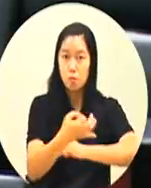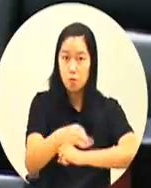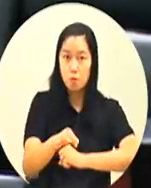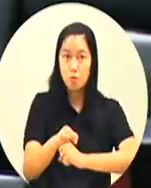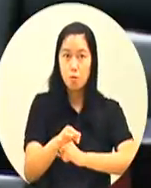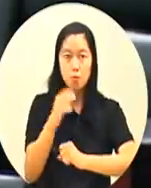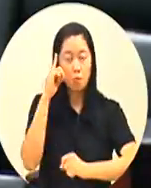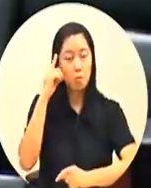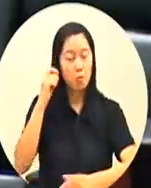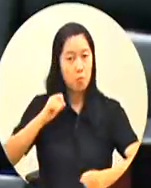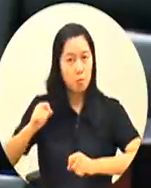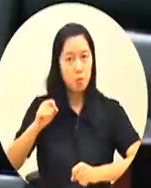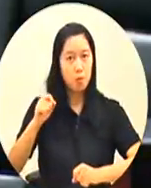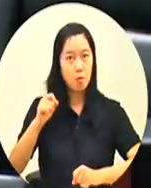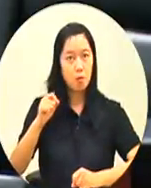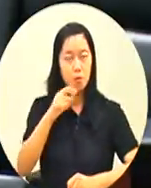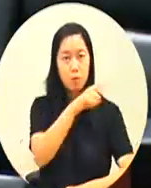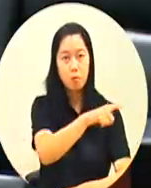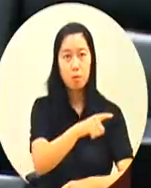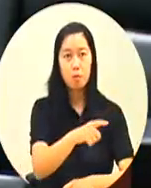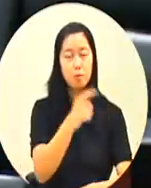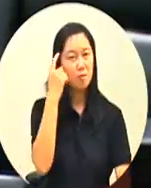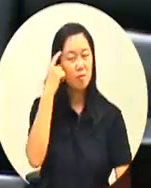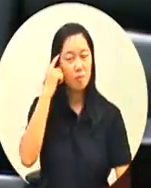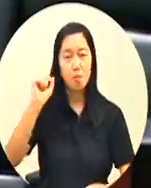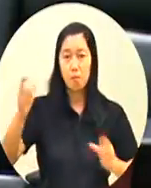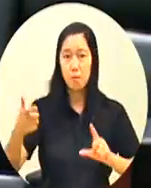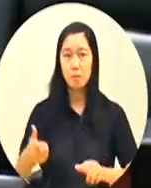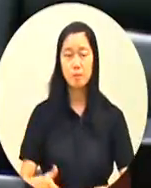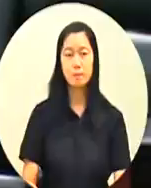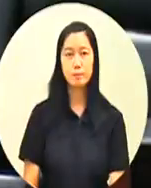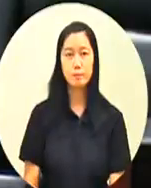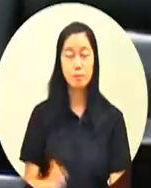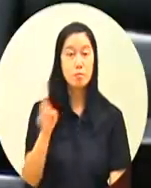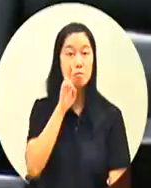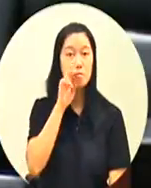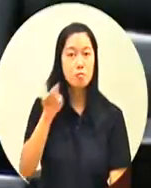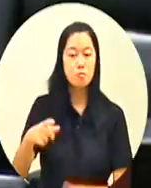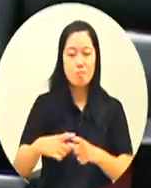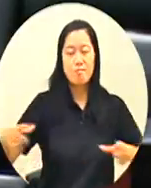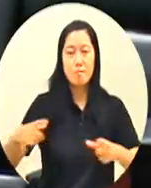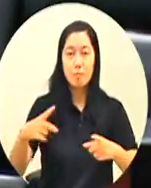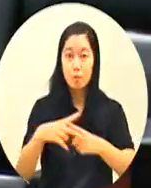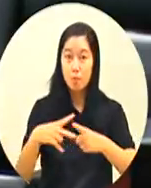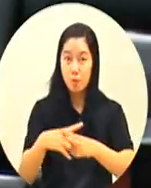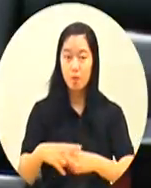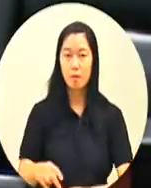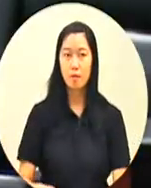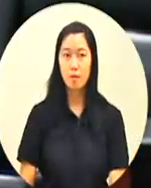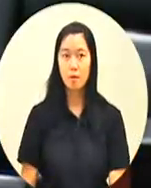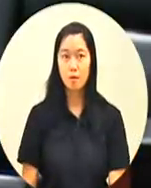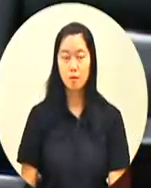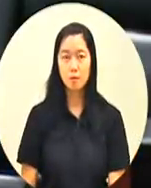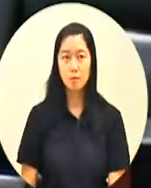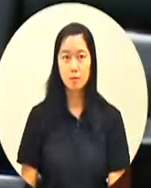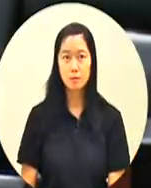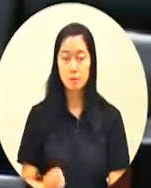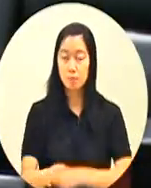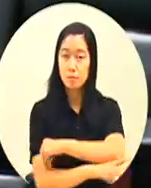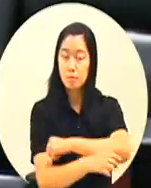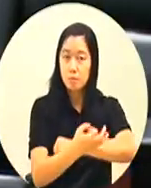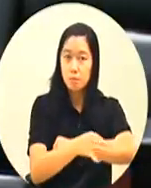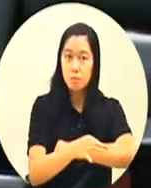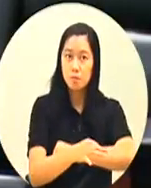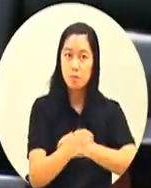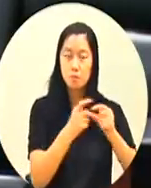向跟看法其实跟原本的金管会主委是不一致的，他认为规模太小，因为初期只天使基金中央